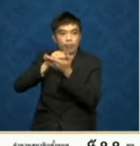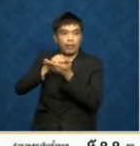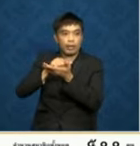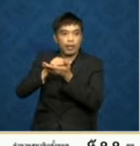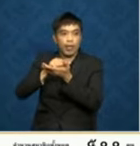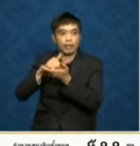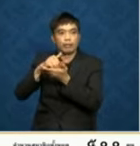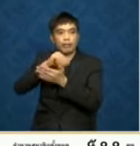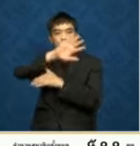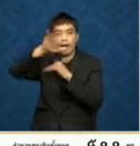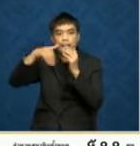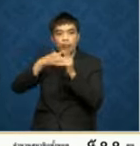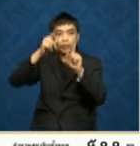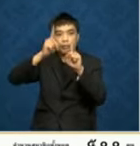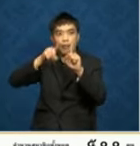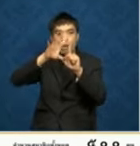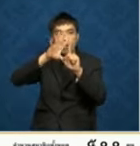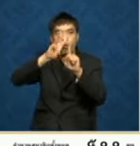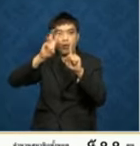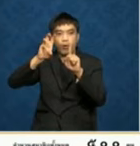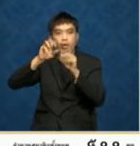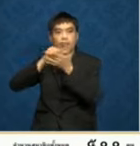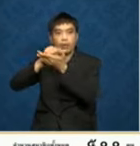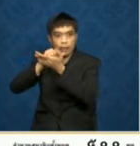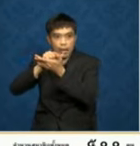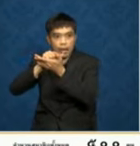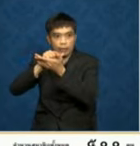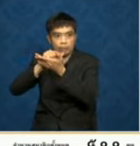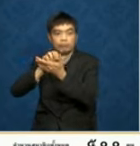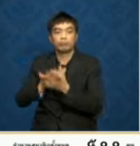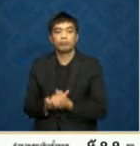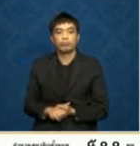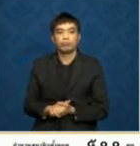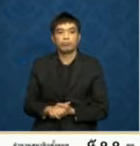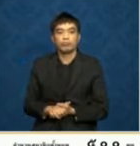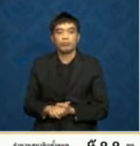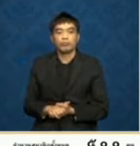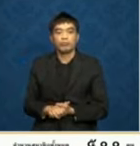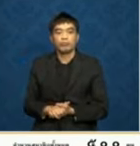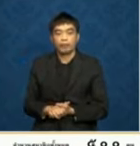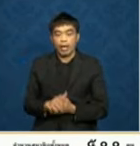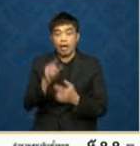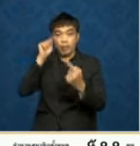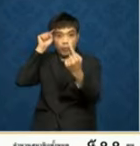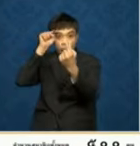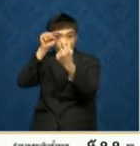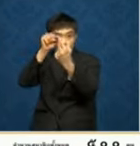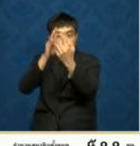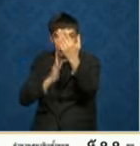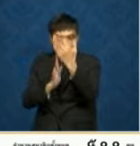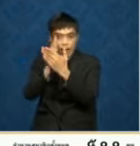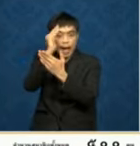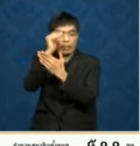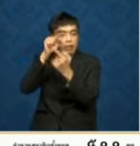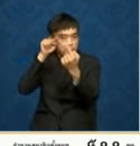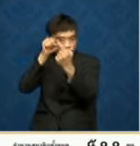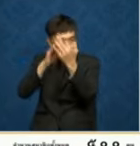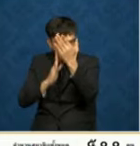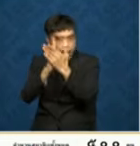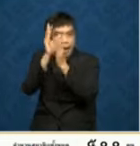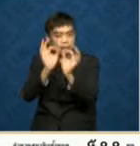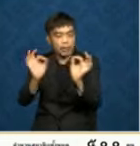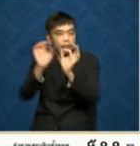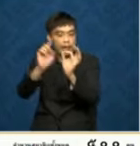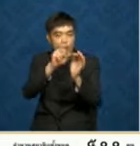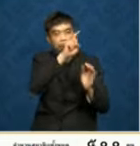ีบริการออนไนทั้สิ้น 1,600 บิการหัวใจสำคัญขคามสำเร็จนี้นะครบ คอการวางแผนมาเป็อย่ดีนั่แต่ต้นทำให้